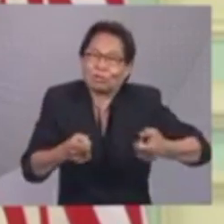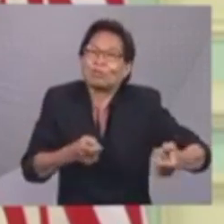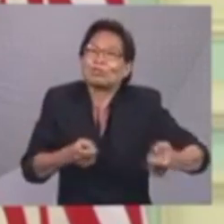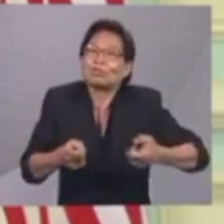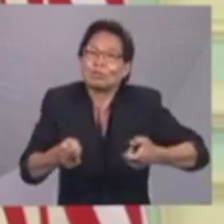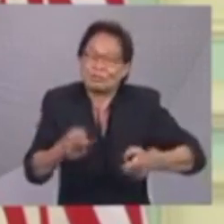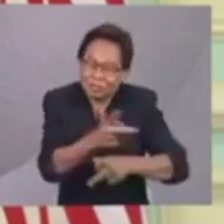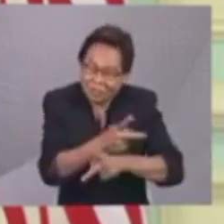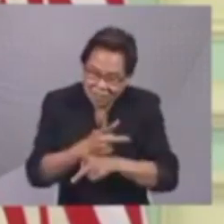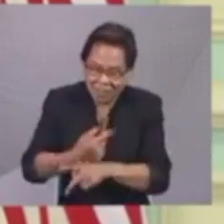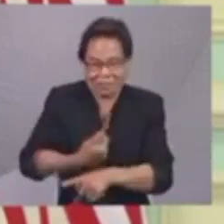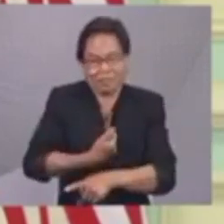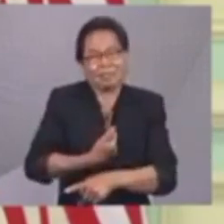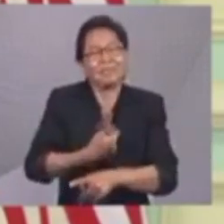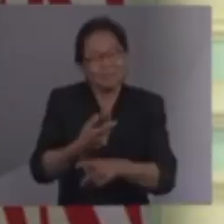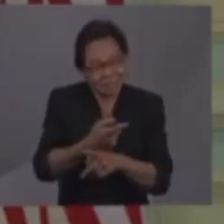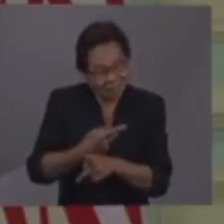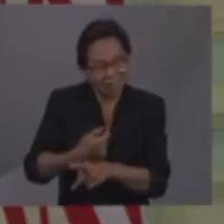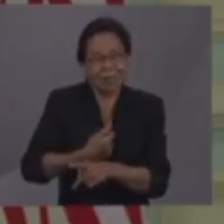melindungi kita.